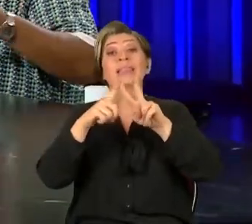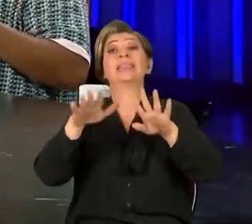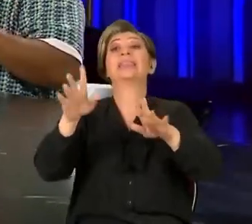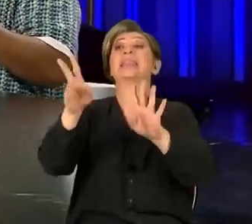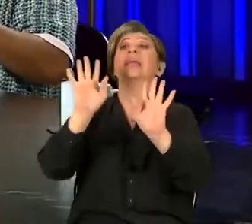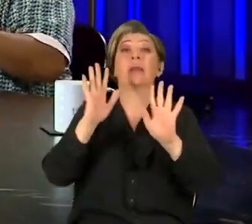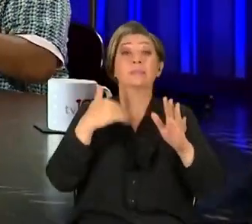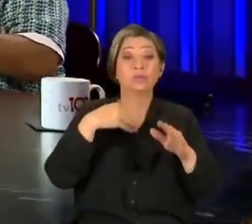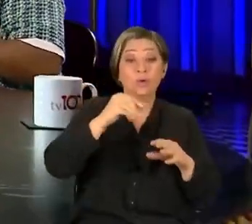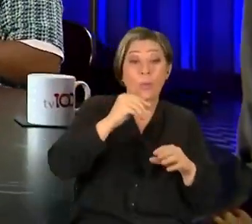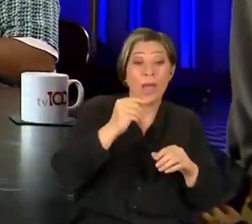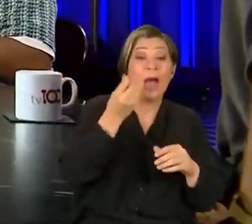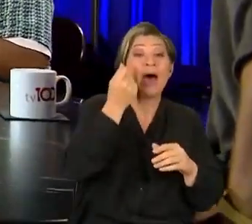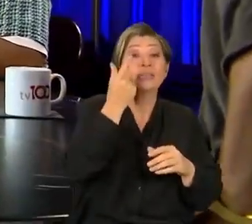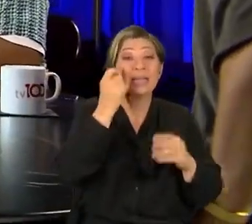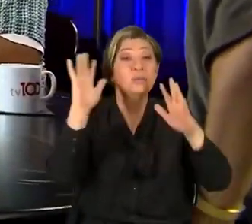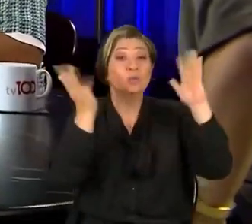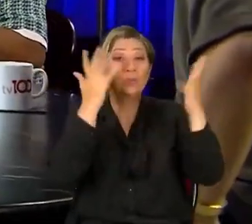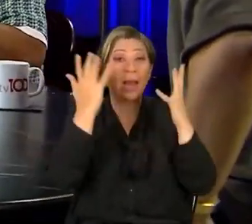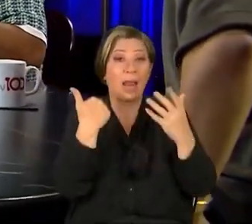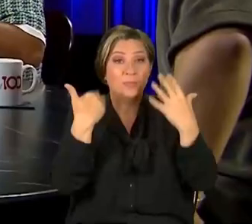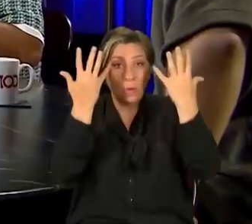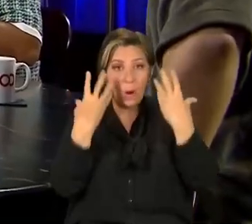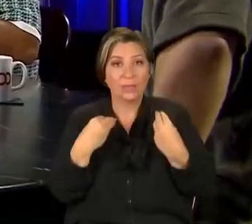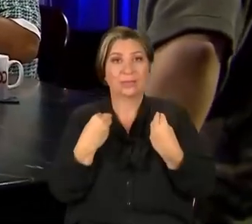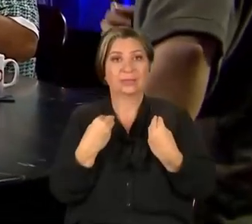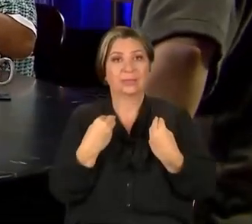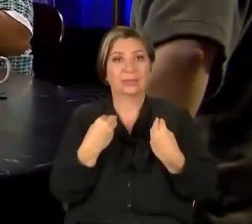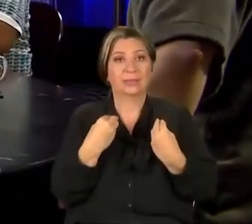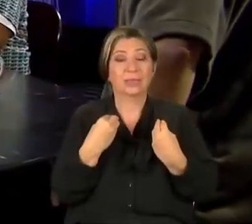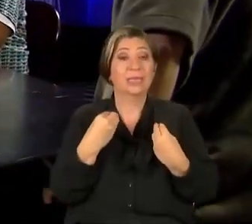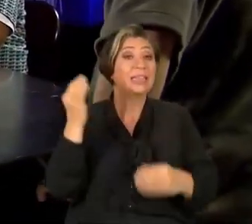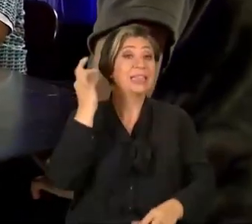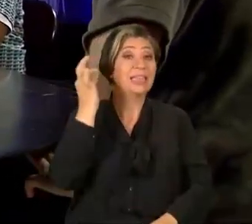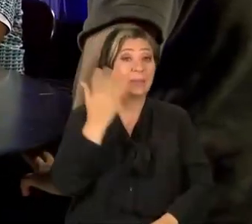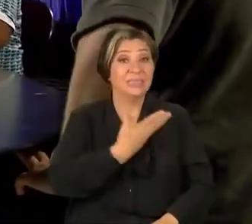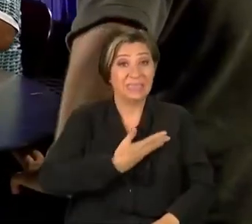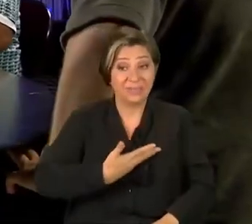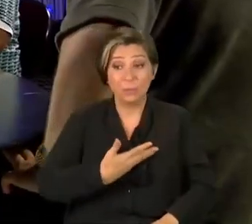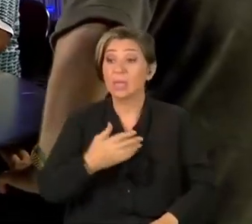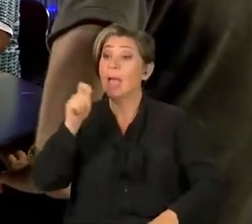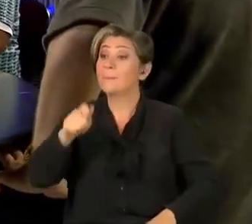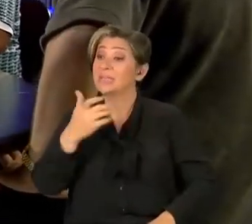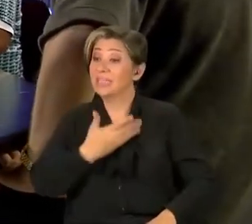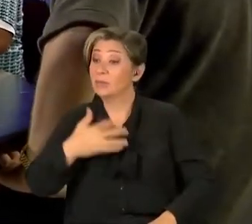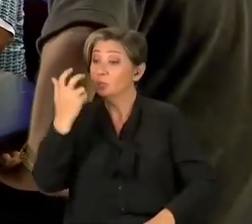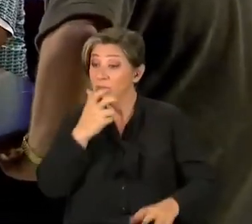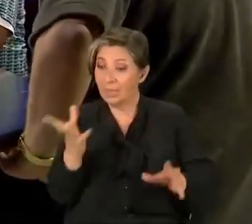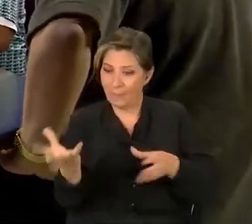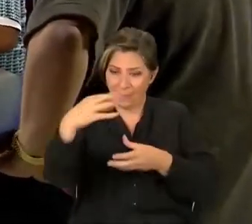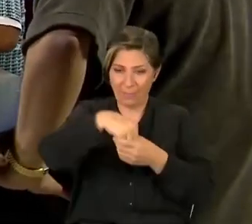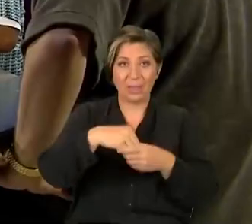işte Rüzgarları onunla öğrendik dinlemeyi sevdiğim müzikle de yapmayı sevdiğim müziği birleştirince